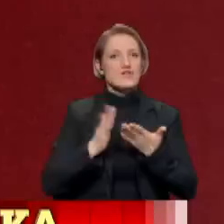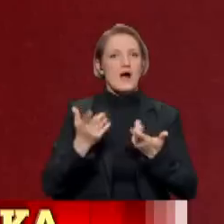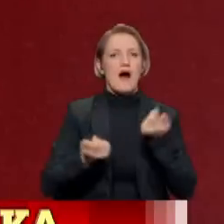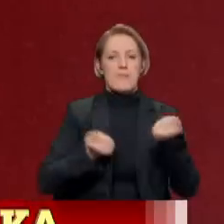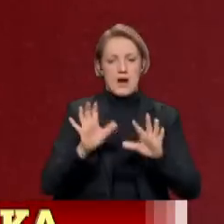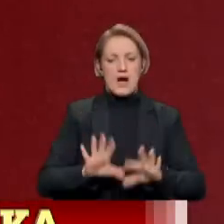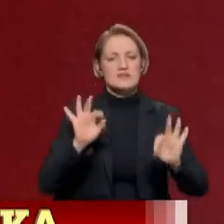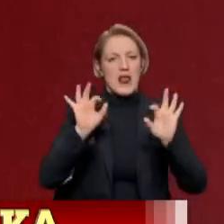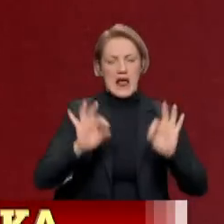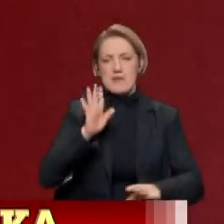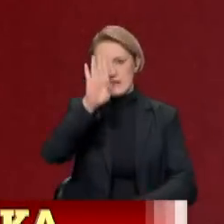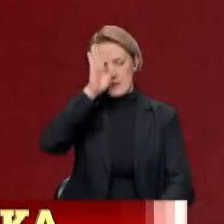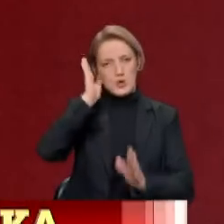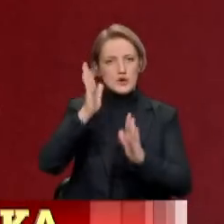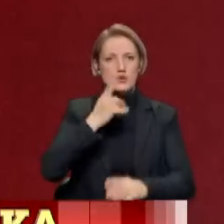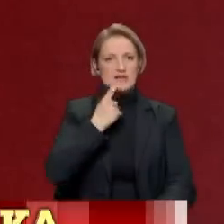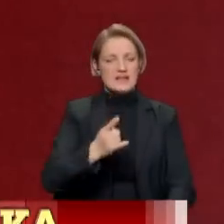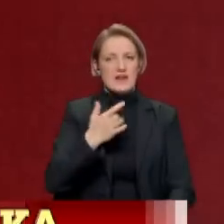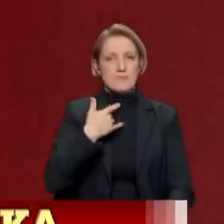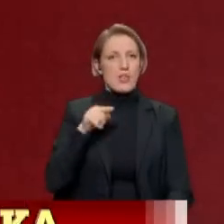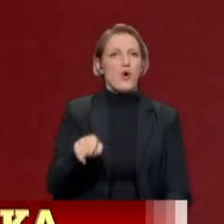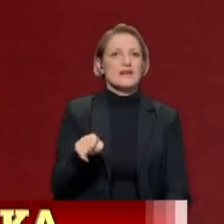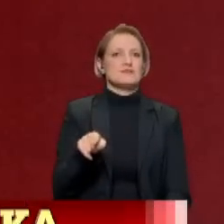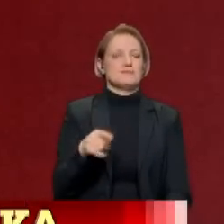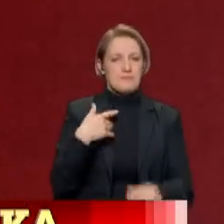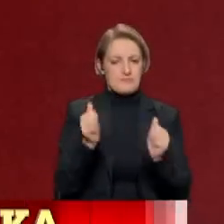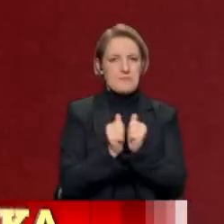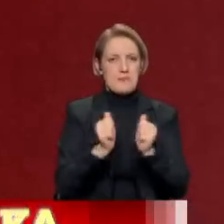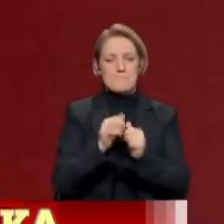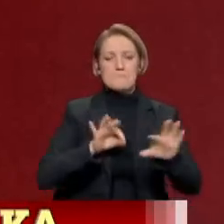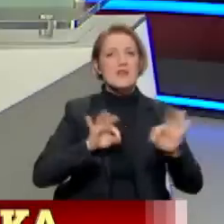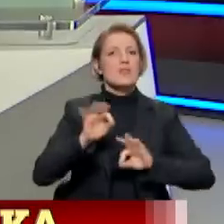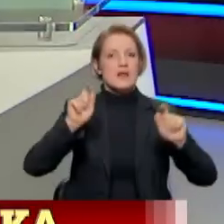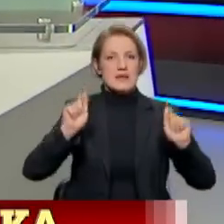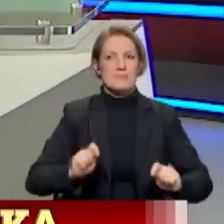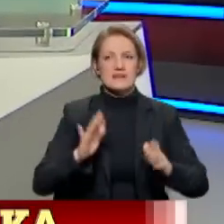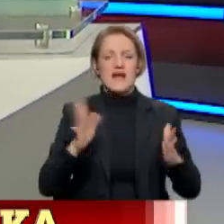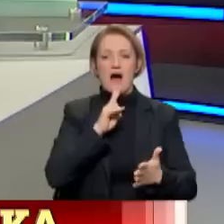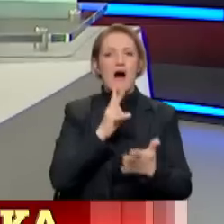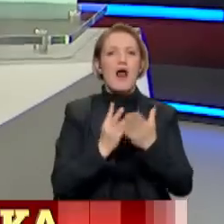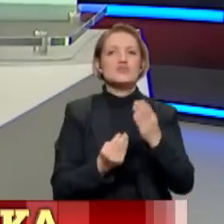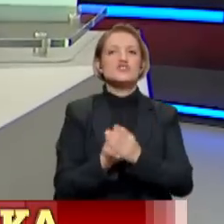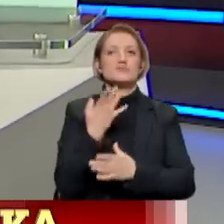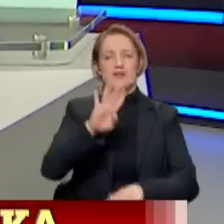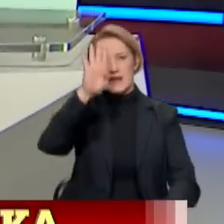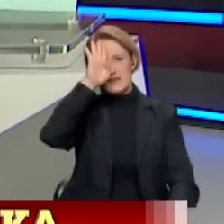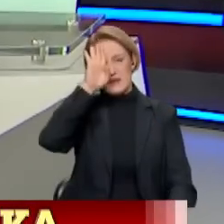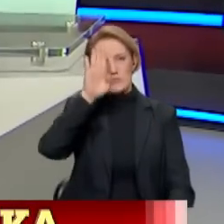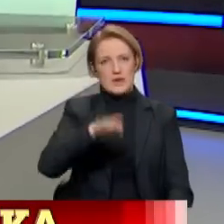hazırlayın, derhal İstanbul'a gidiyoruz dedi. Ve ben oradaydım. Ve süratle planlamayı yaptı. Daha karar verilmeden